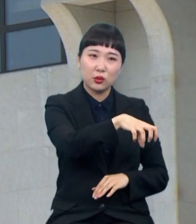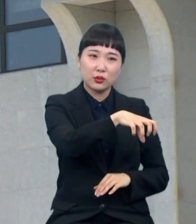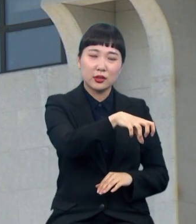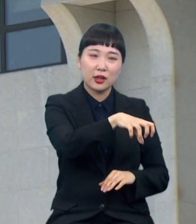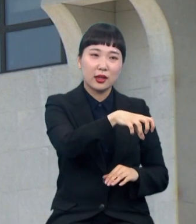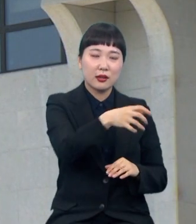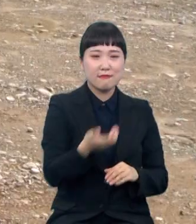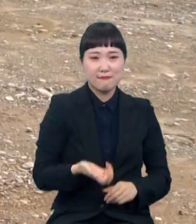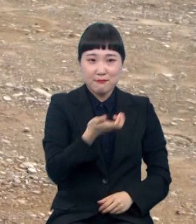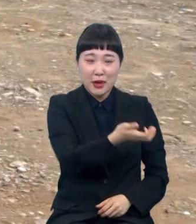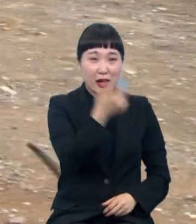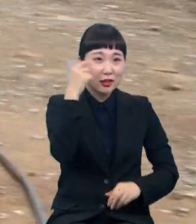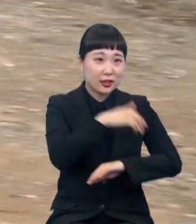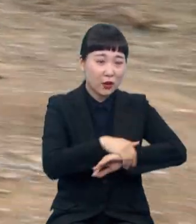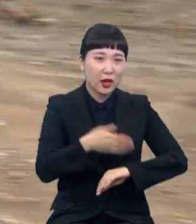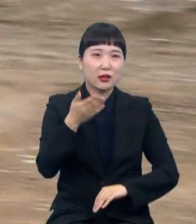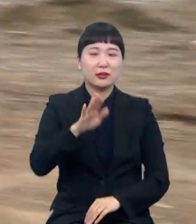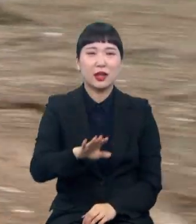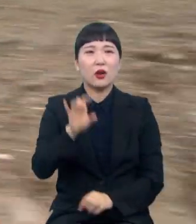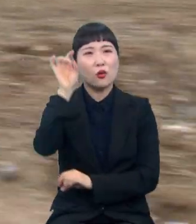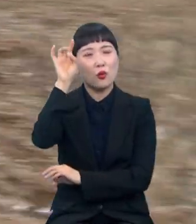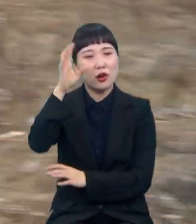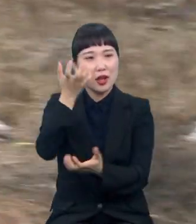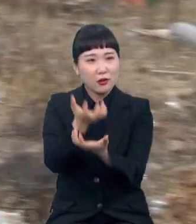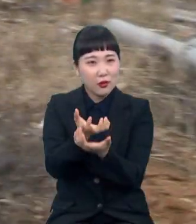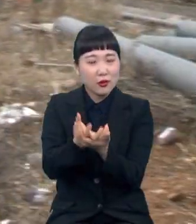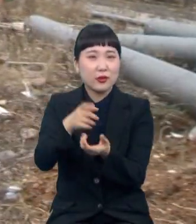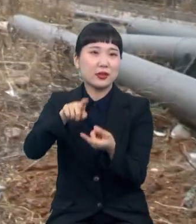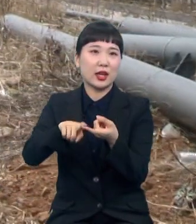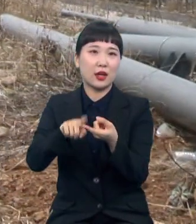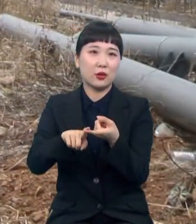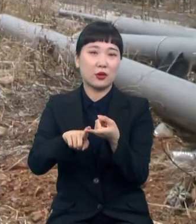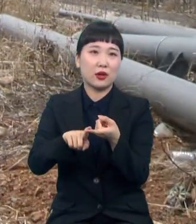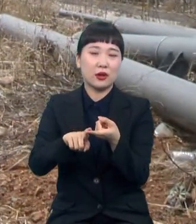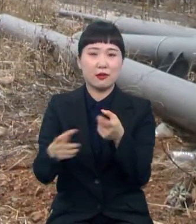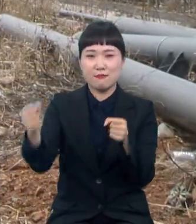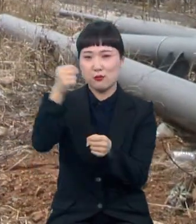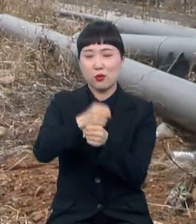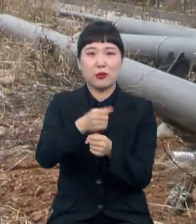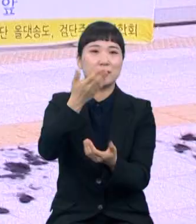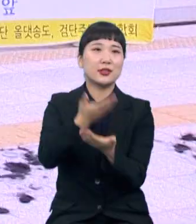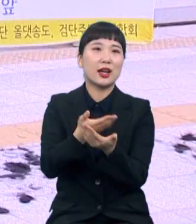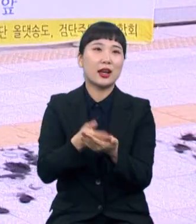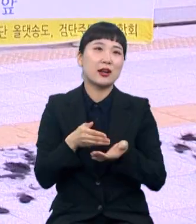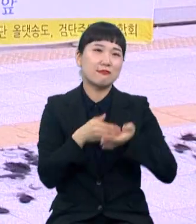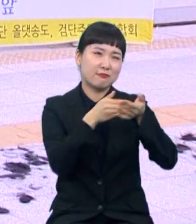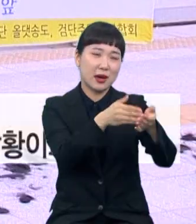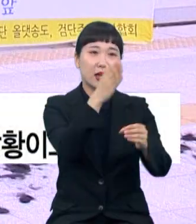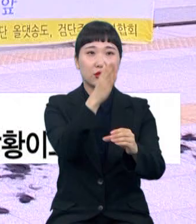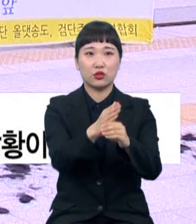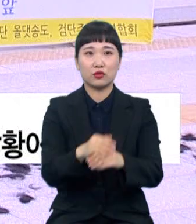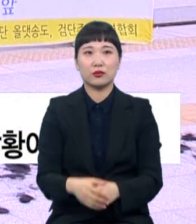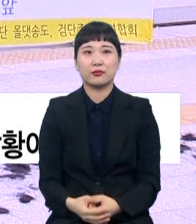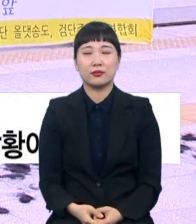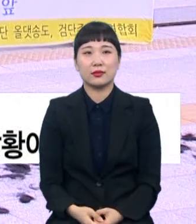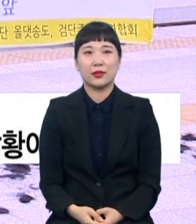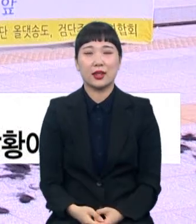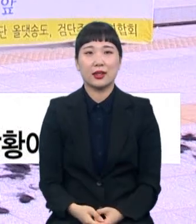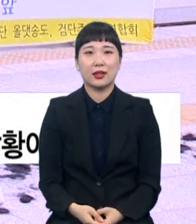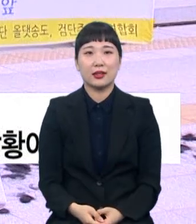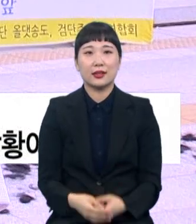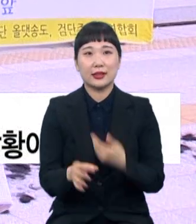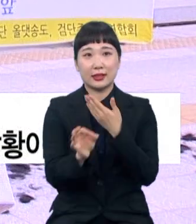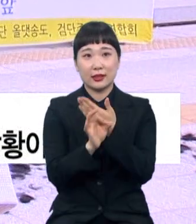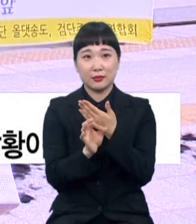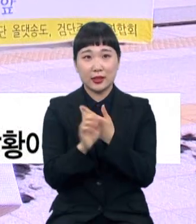입장이지만 주민들은 당초 예정됐던 학교 용지 복원을 요구하고 있습니다. 이제 입주 예정자들이 요구하고